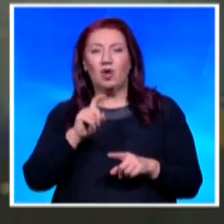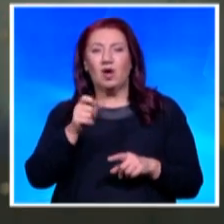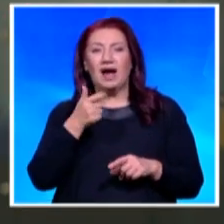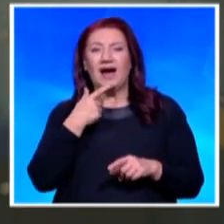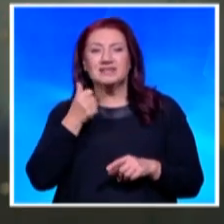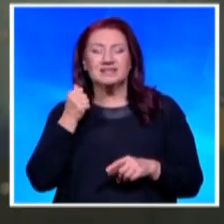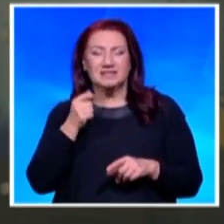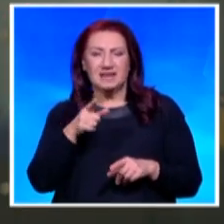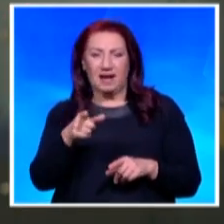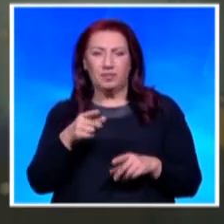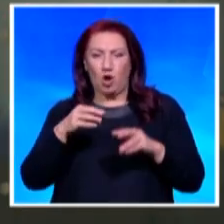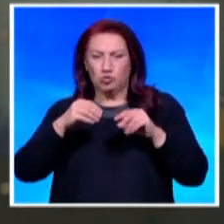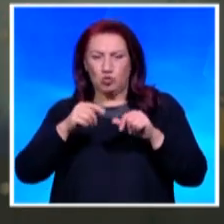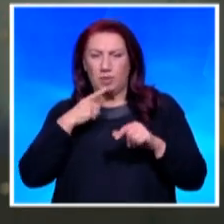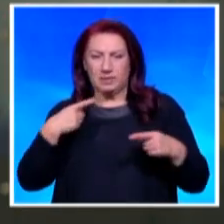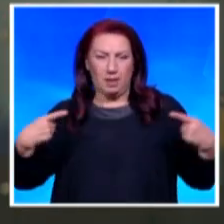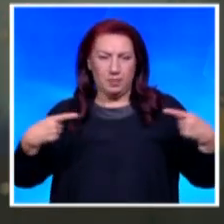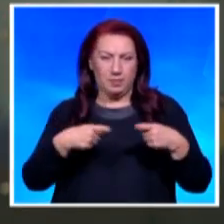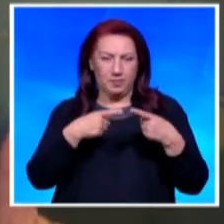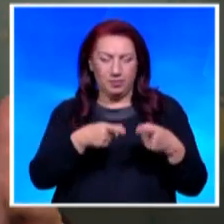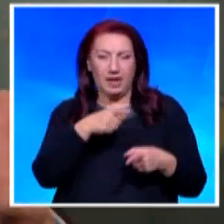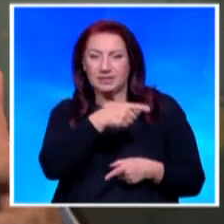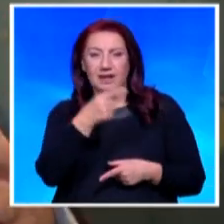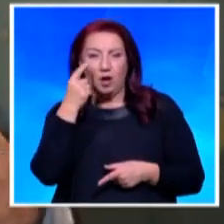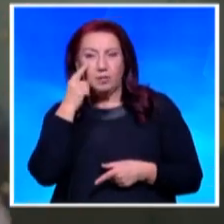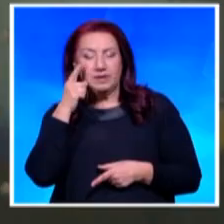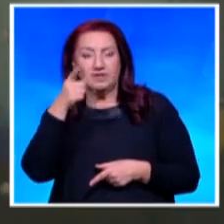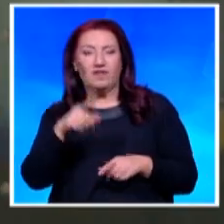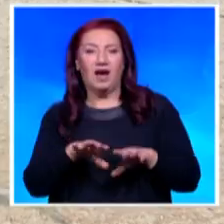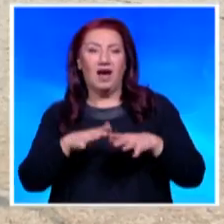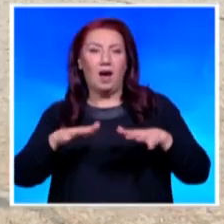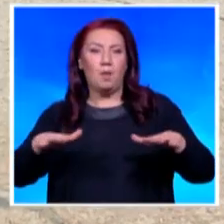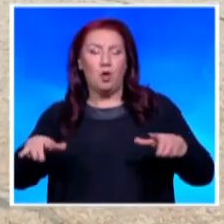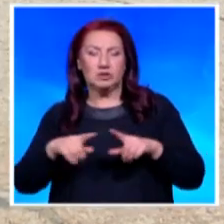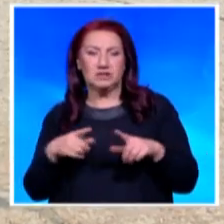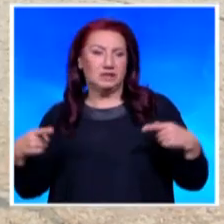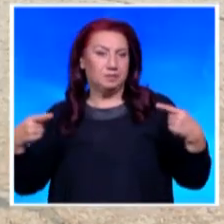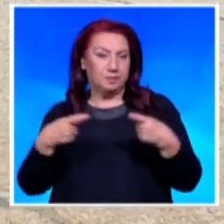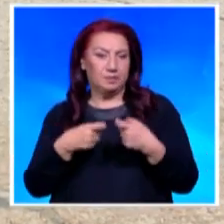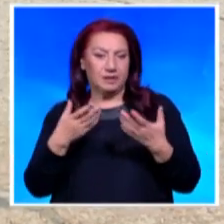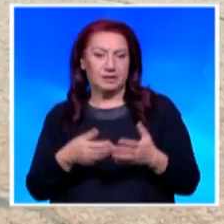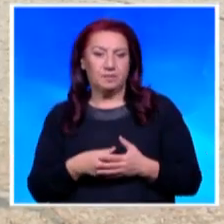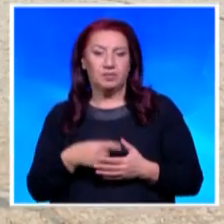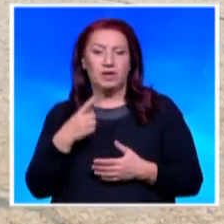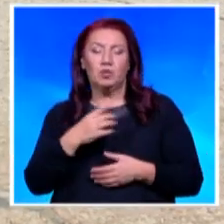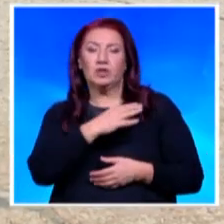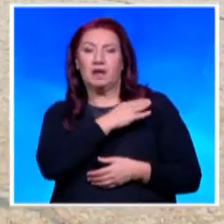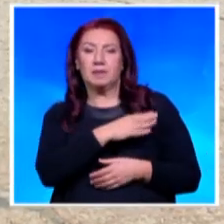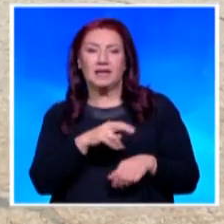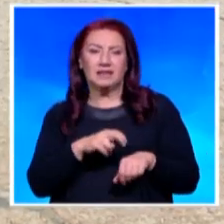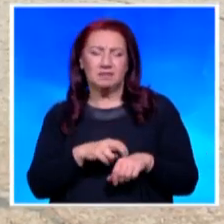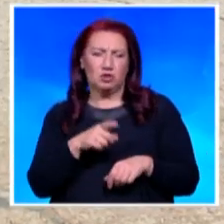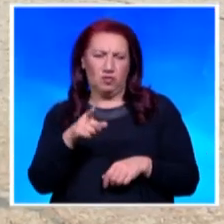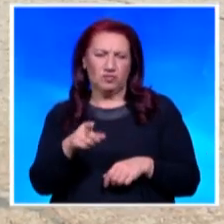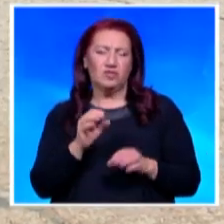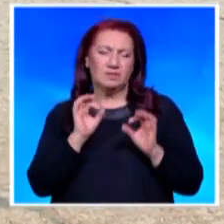сухопътните битки, а Баб ел-Мандаб те се опитват да бъдат морските битки. Според капитан Димитров, нападателите са класически